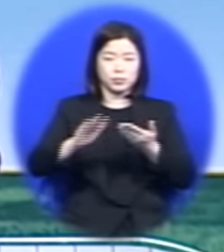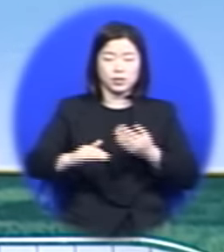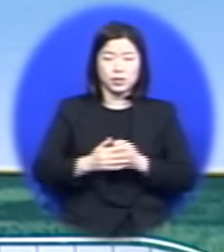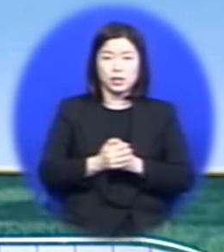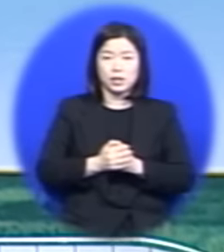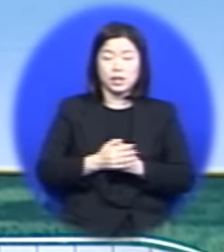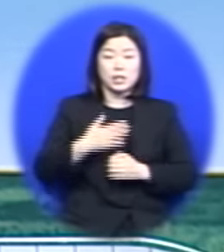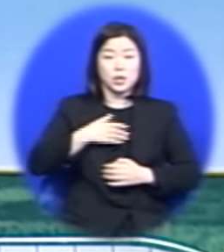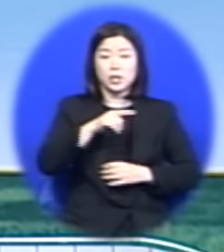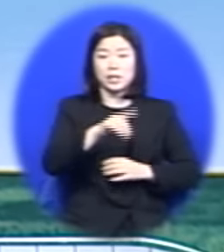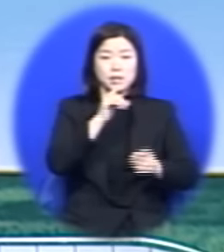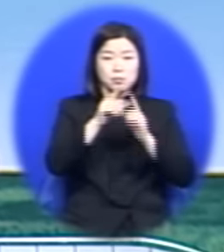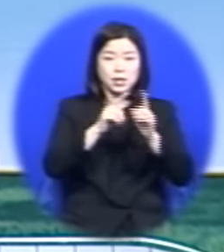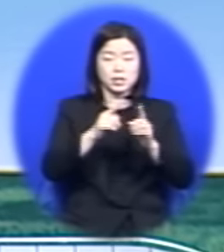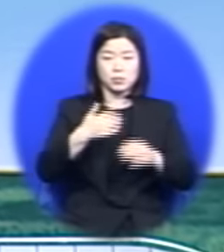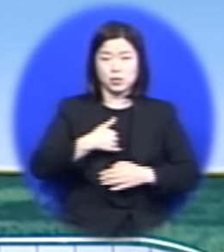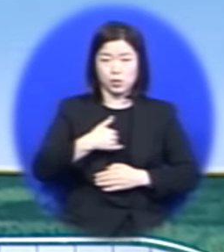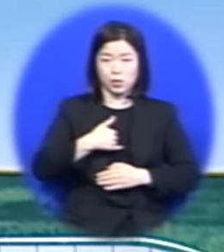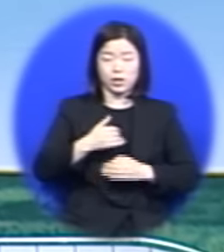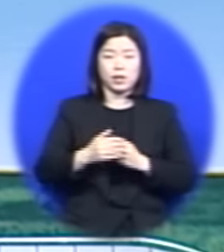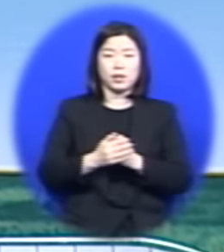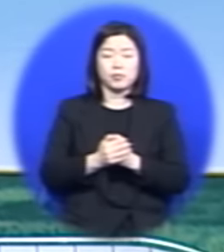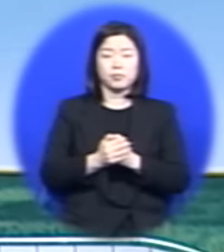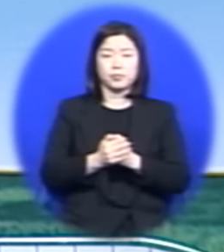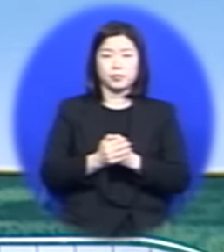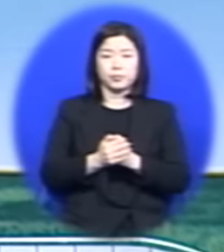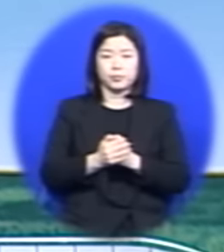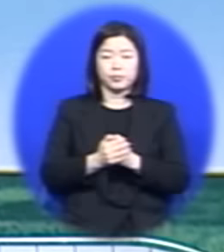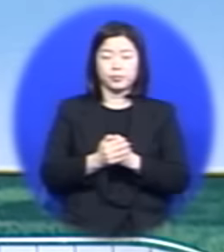저는 이 말씀이 저에게 굉장히